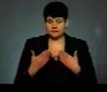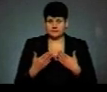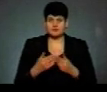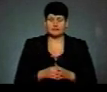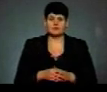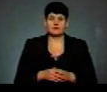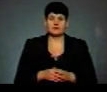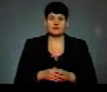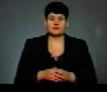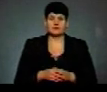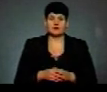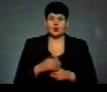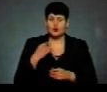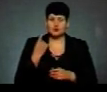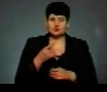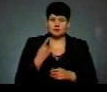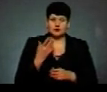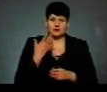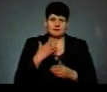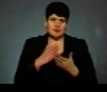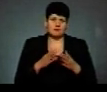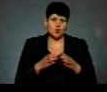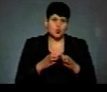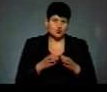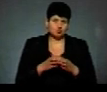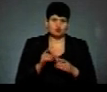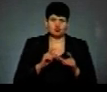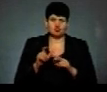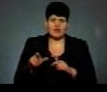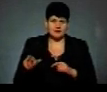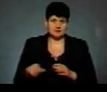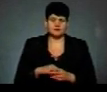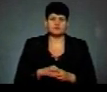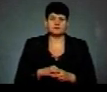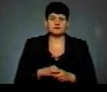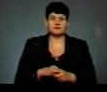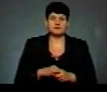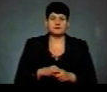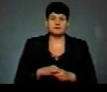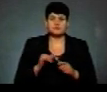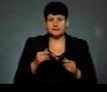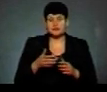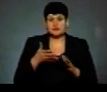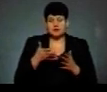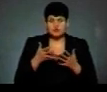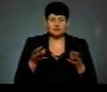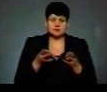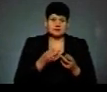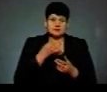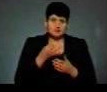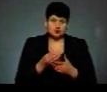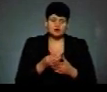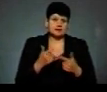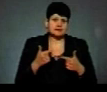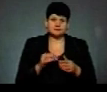чи коли ми маємо групу студентів, які не склали. І само собою потрібно сказати про те, що іспит не